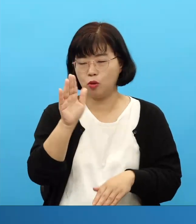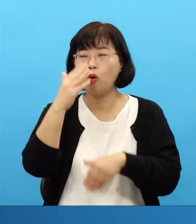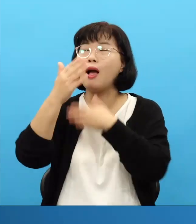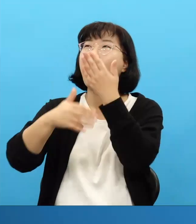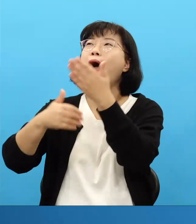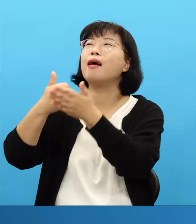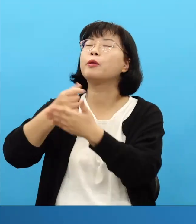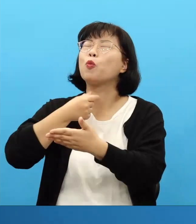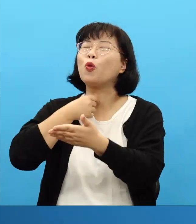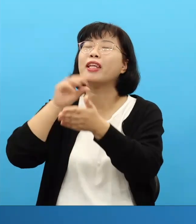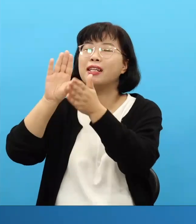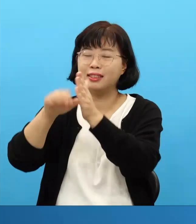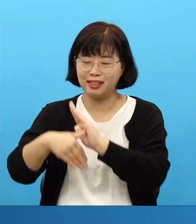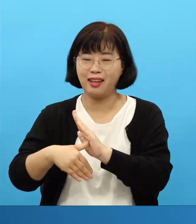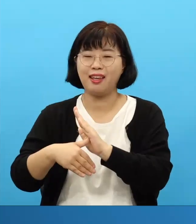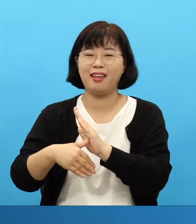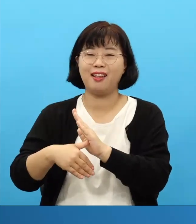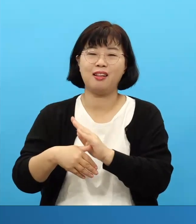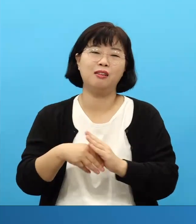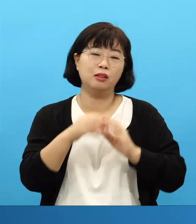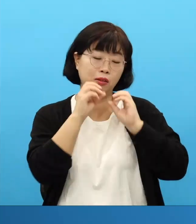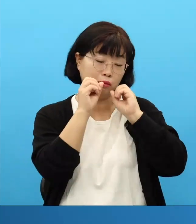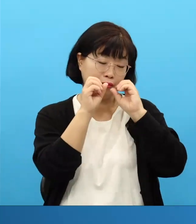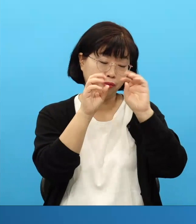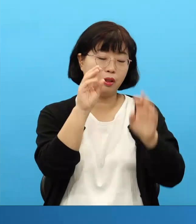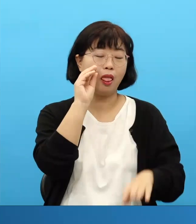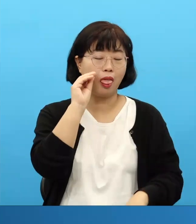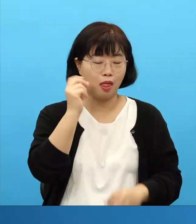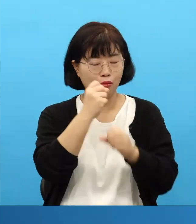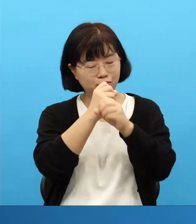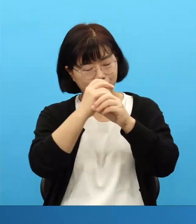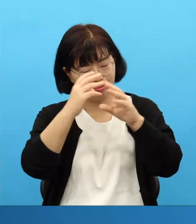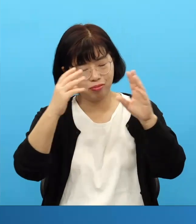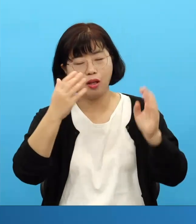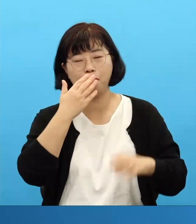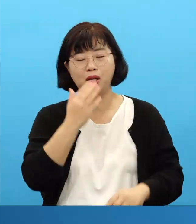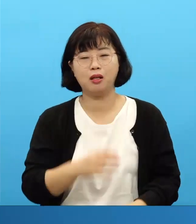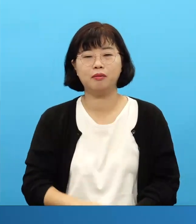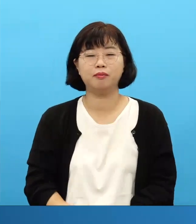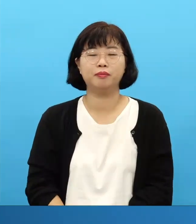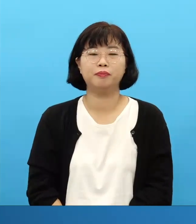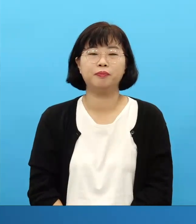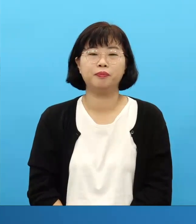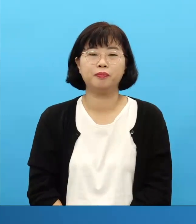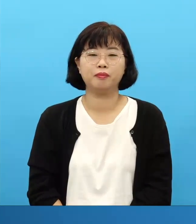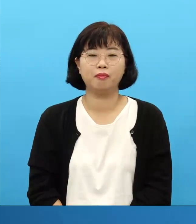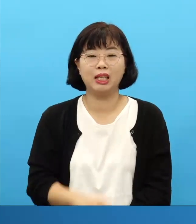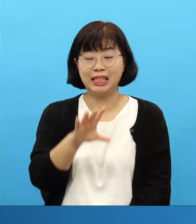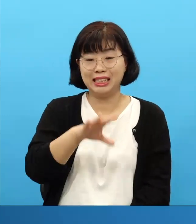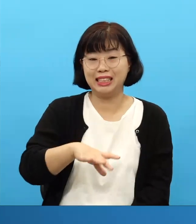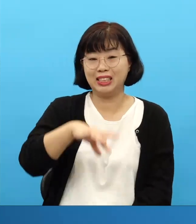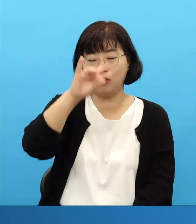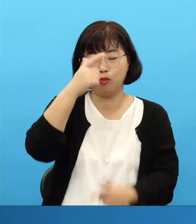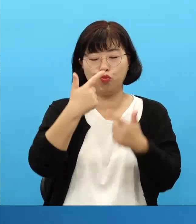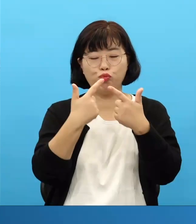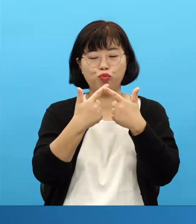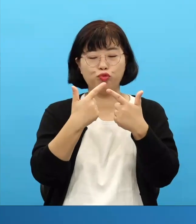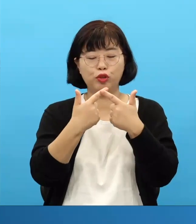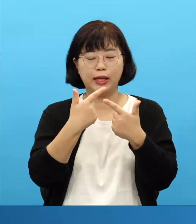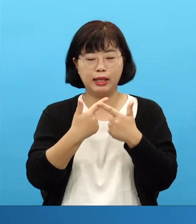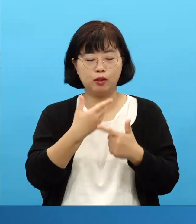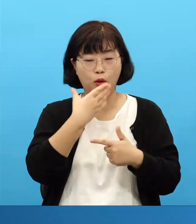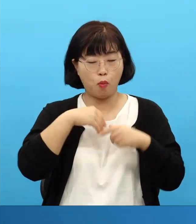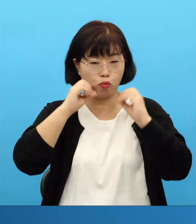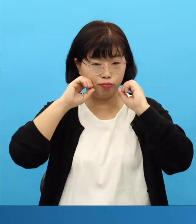schedule I want, but in God's accurate time schedule. 아니 초창기 때 부산에서 복음 운동하는데요. 그렇게